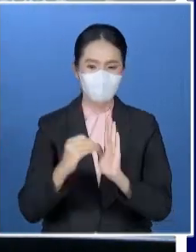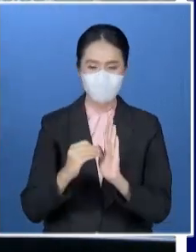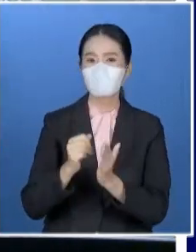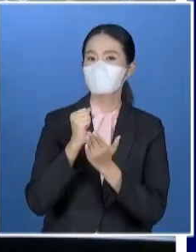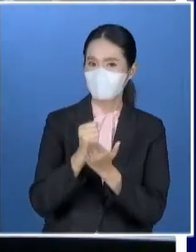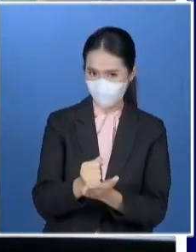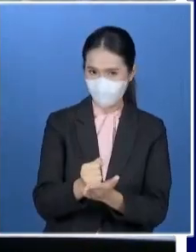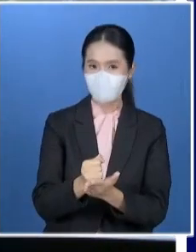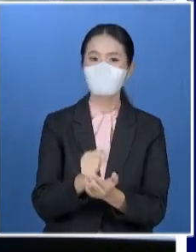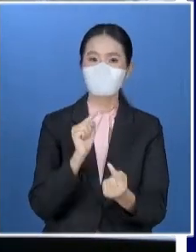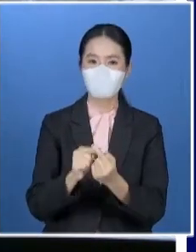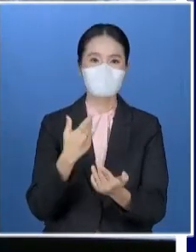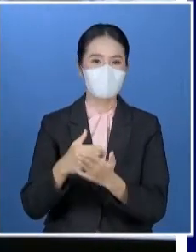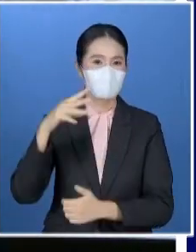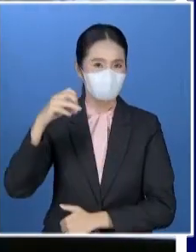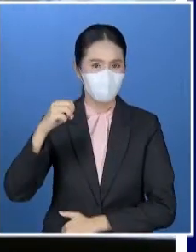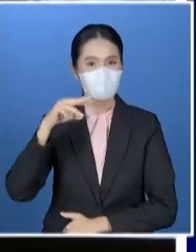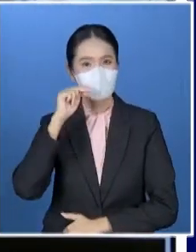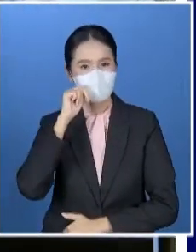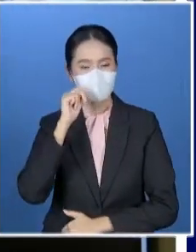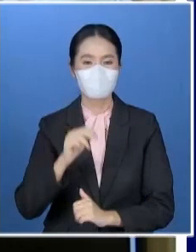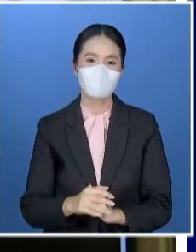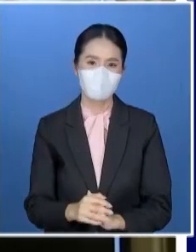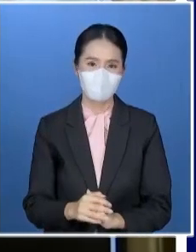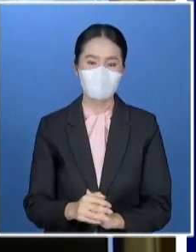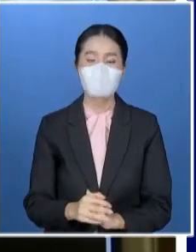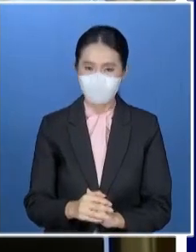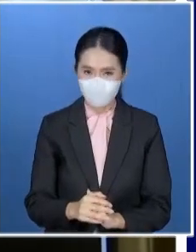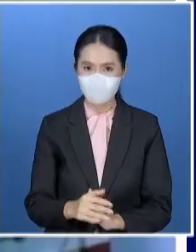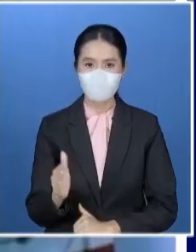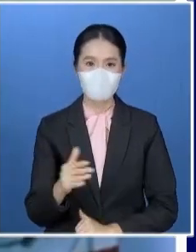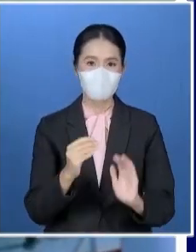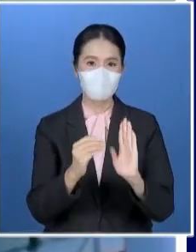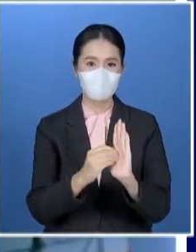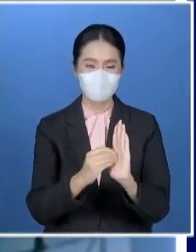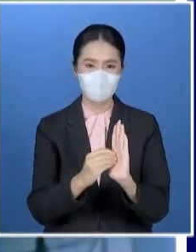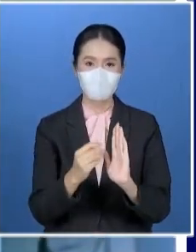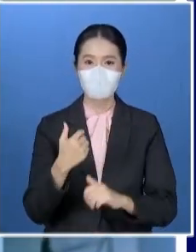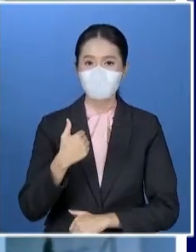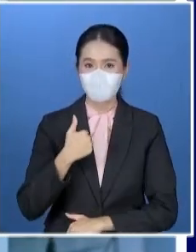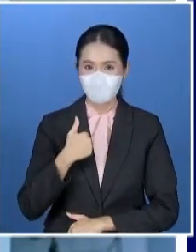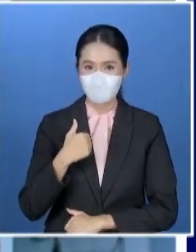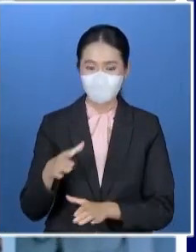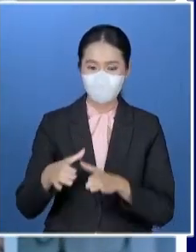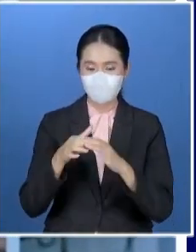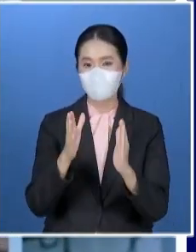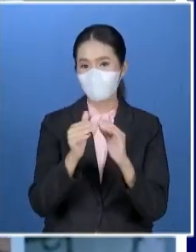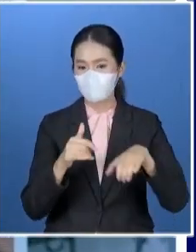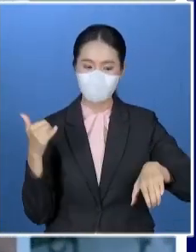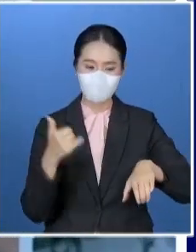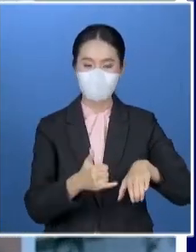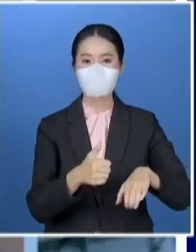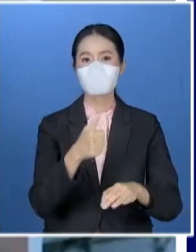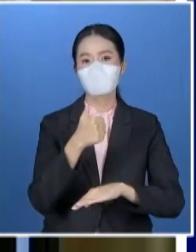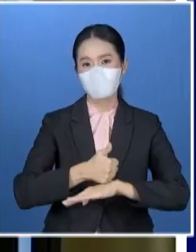จะมาช่วยน ะ ในเรื่องค่าน้ำค่าไฟด้วยนะครับส่วนเรื่องกรุงเทพมหานครเนี่ยก็มีการลงพื้นที่ที่วัดแห่งนี้โดยท่